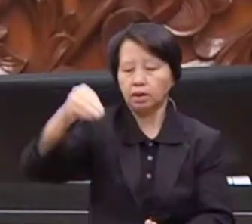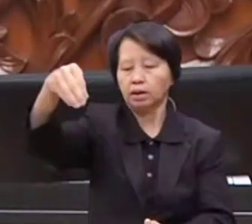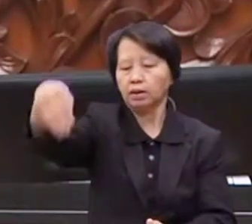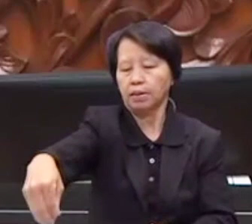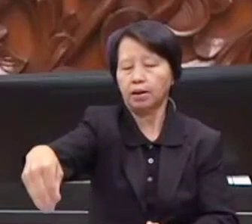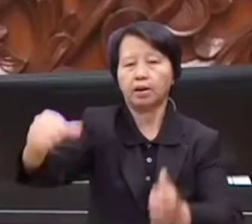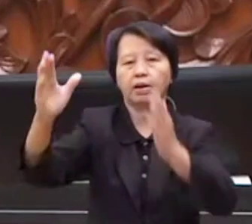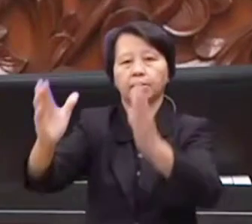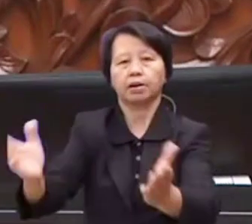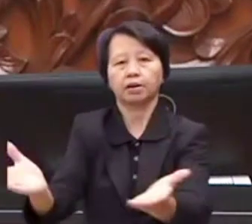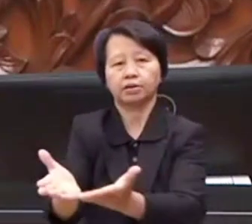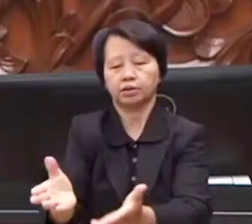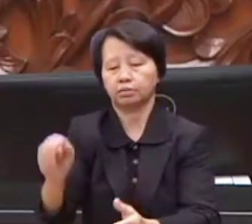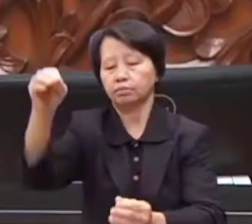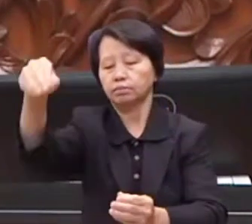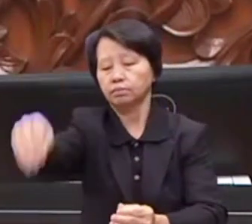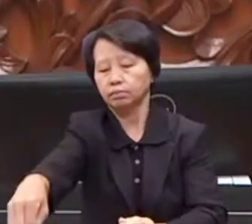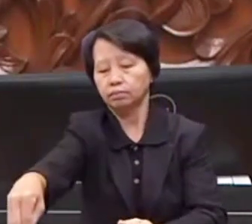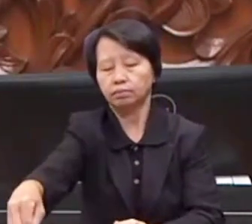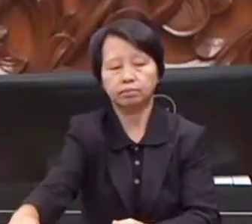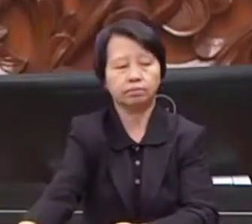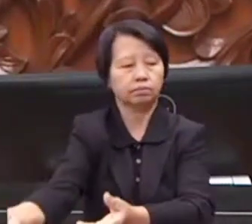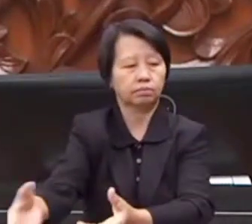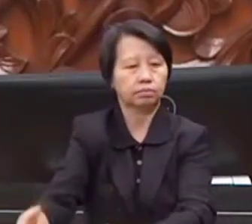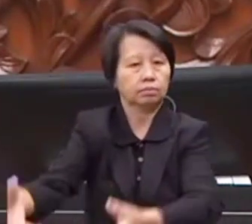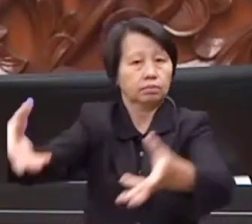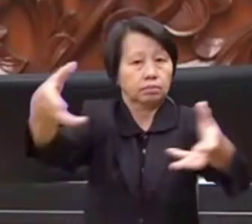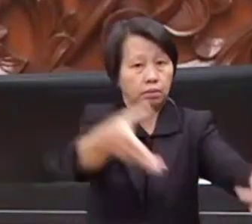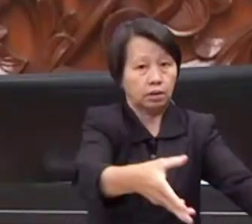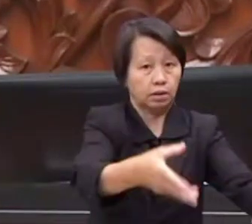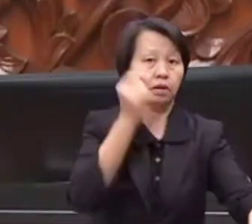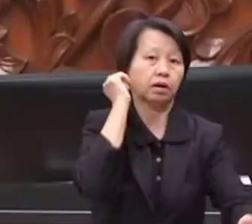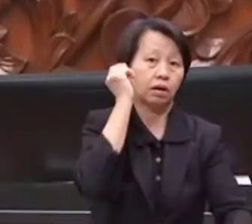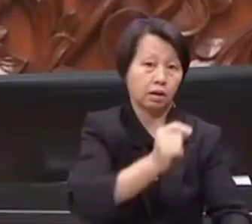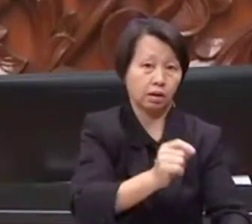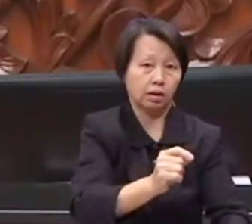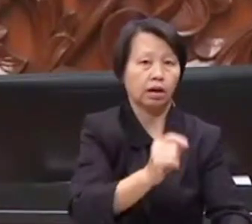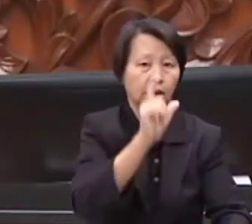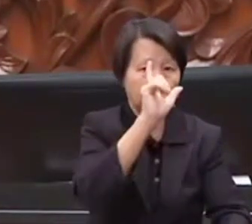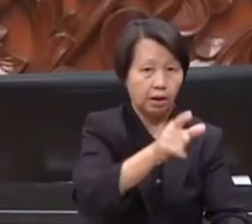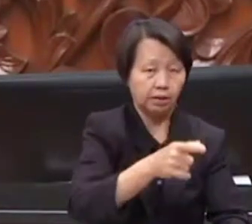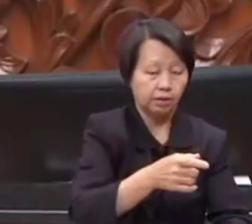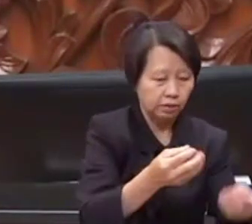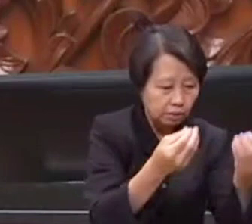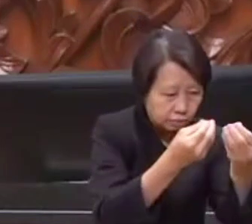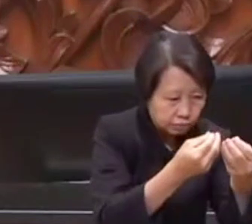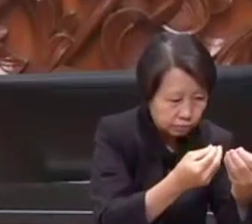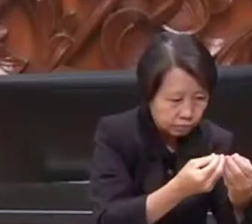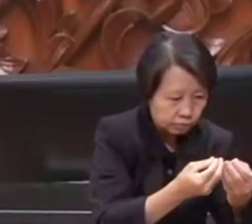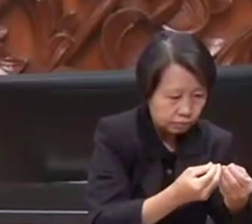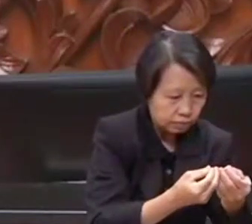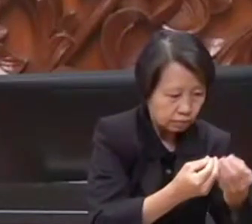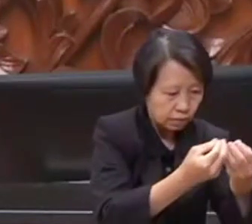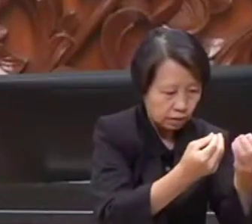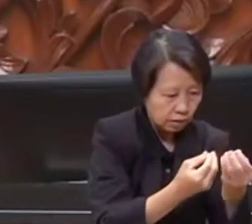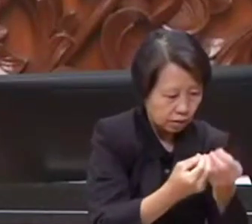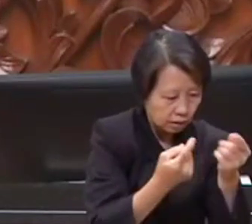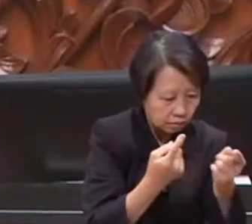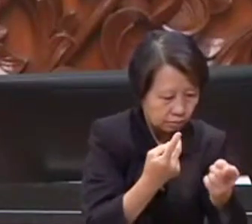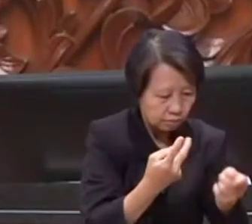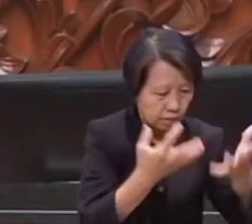peti undi untuk diserah kepada Setia usaha saya akan mengumumkan keputusan itu baik saja